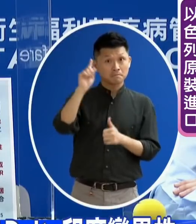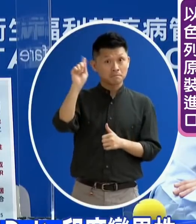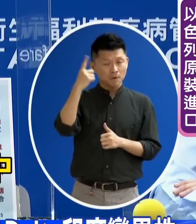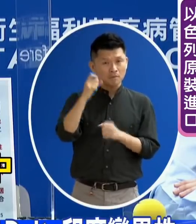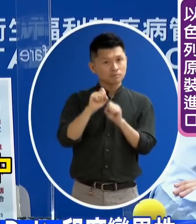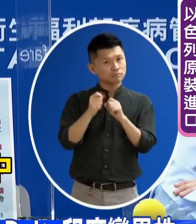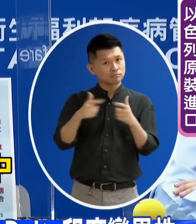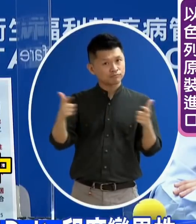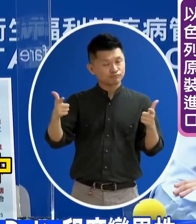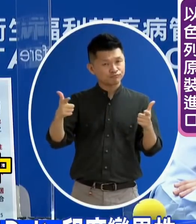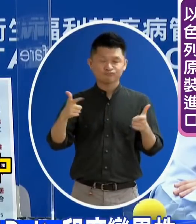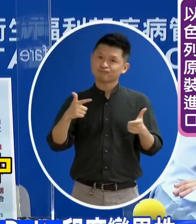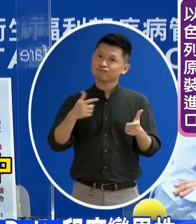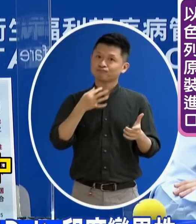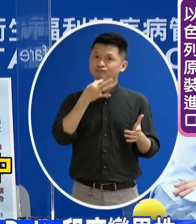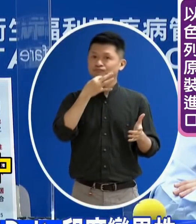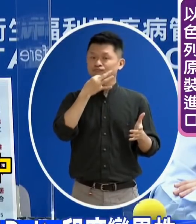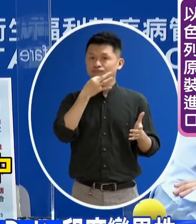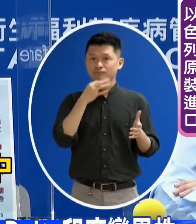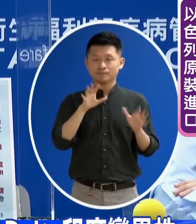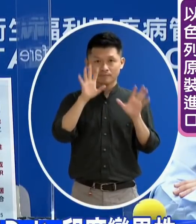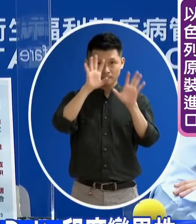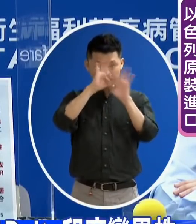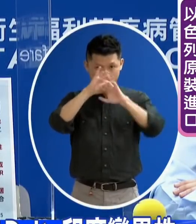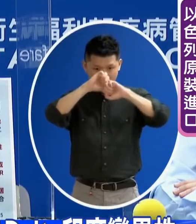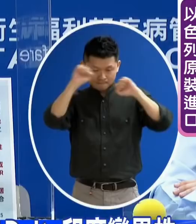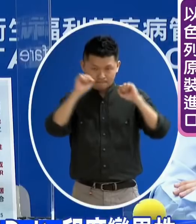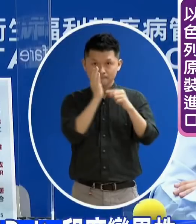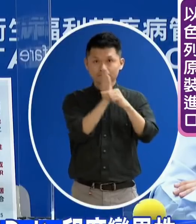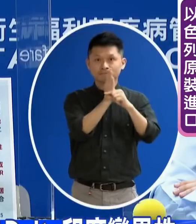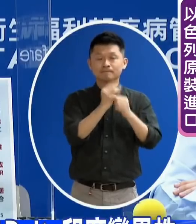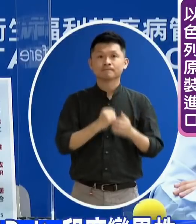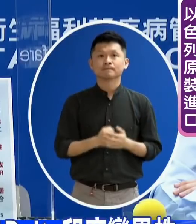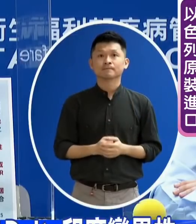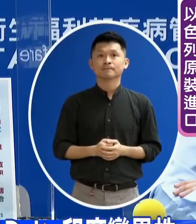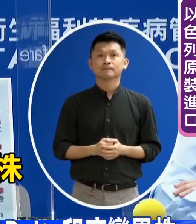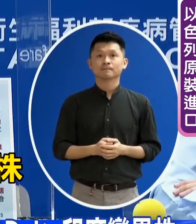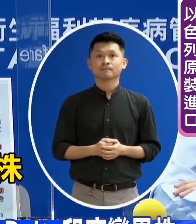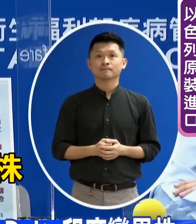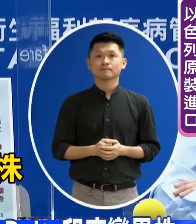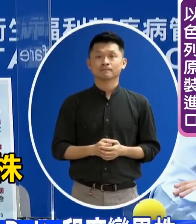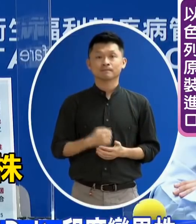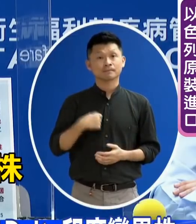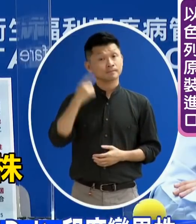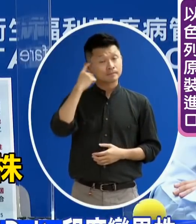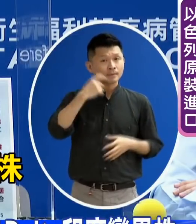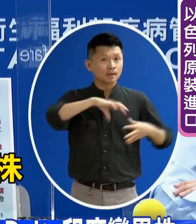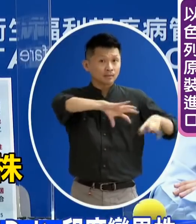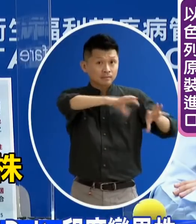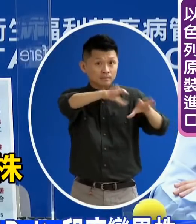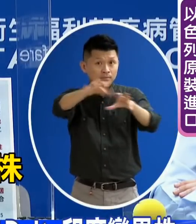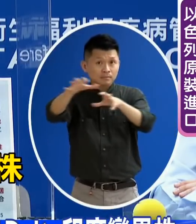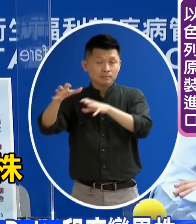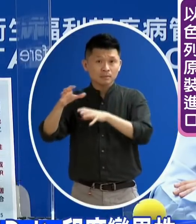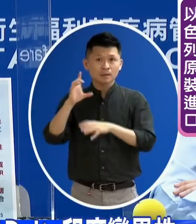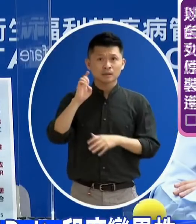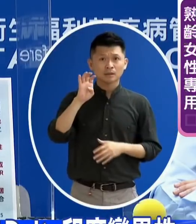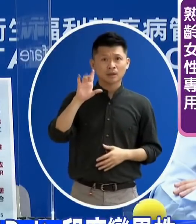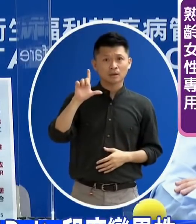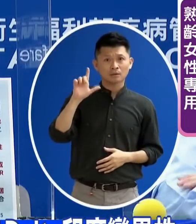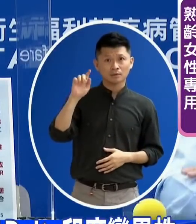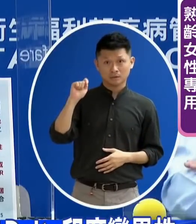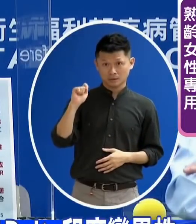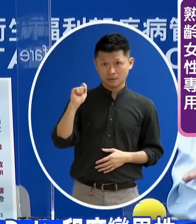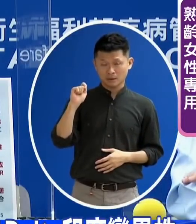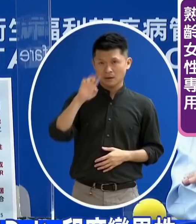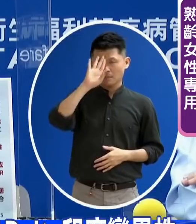源。那现在目前我们在厘清中。不过我们还是认为说，在世界整个 Delta 变异株也相